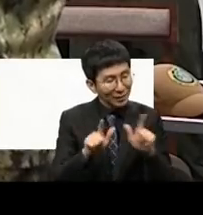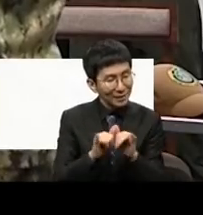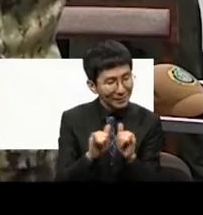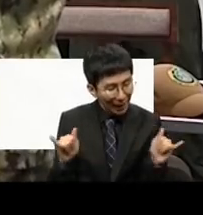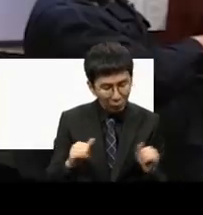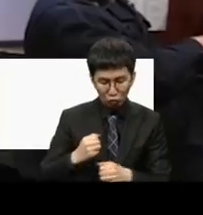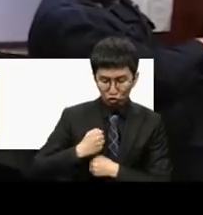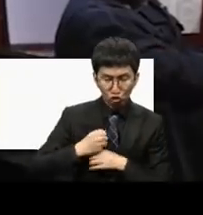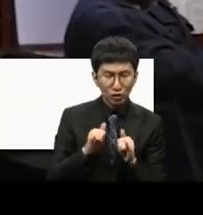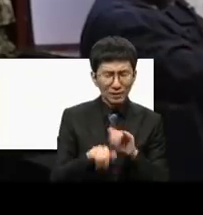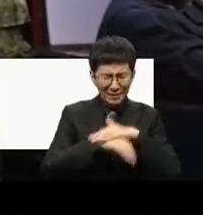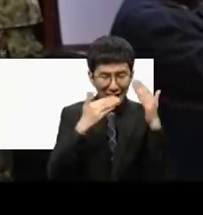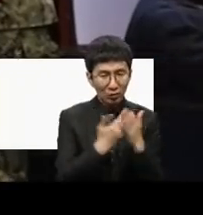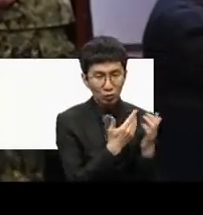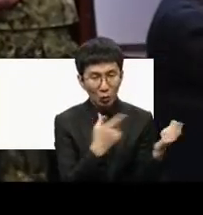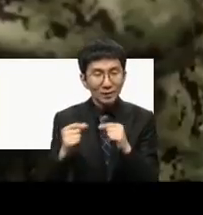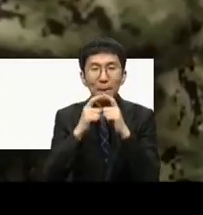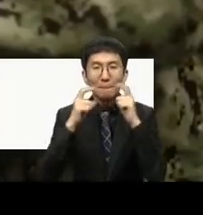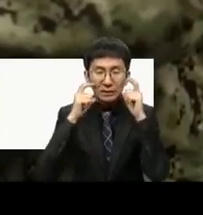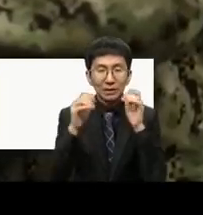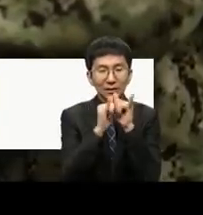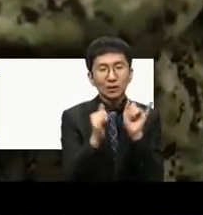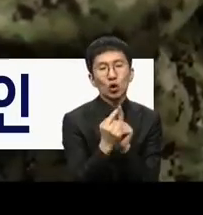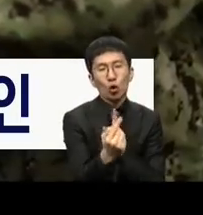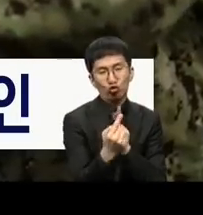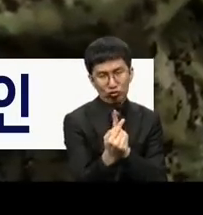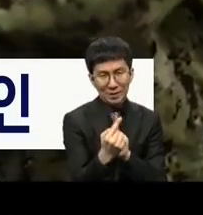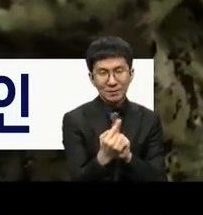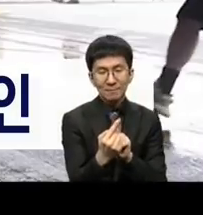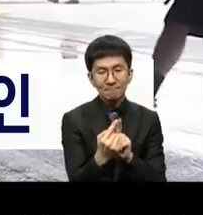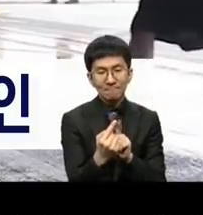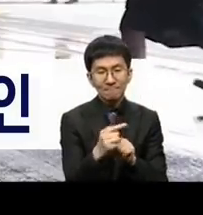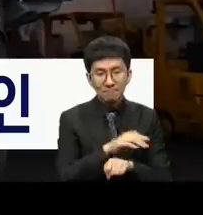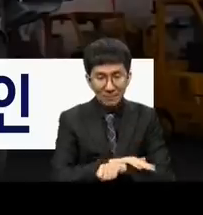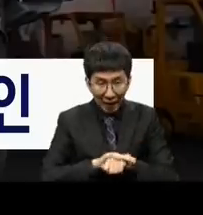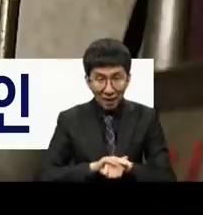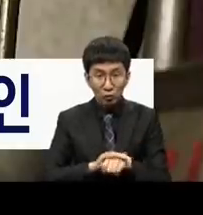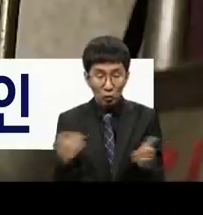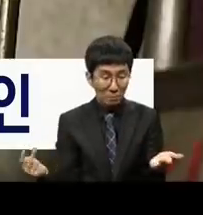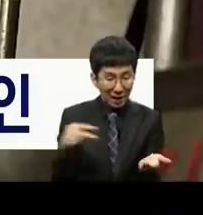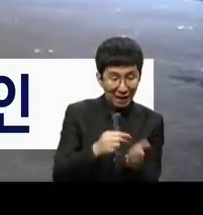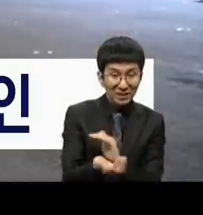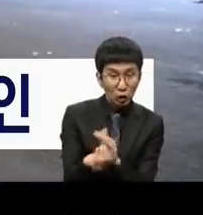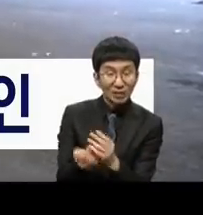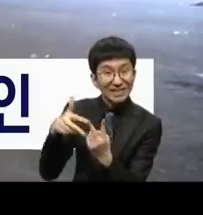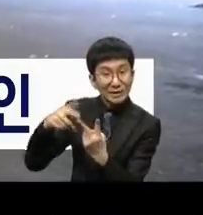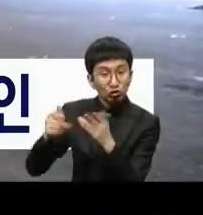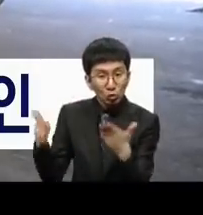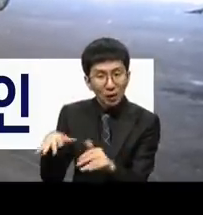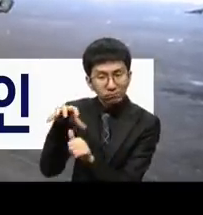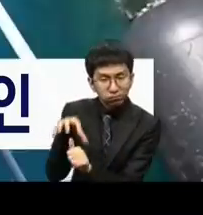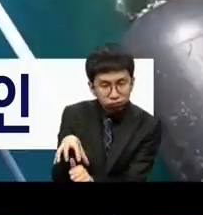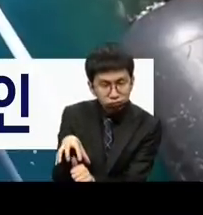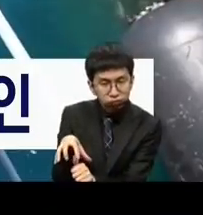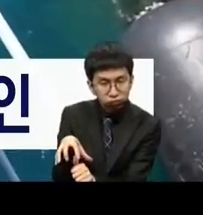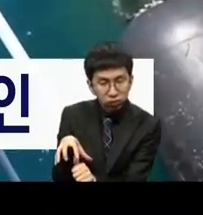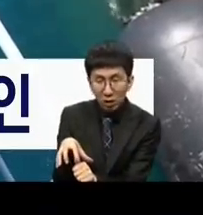두기도 실시했습니다. 특히 승선하기 전 2주 동안 자가격리를 하면서 이상 증세